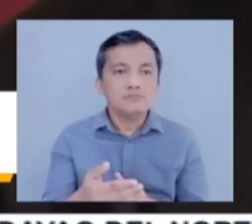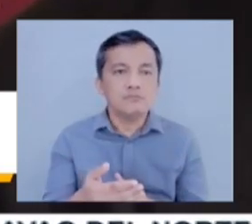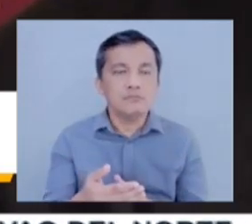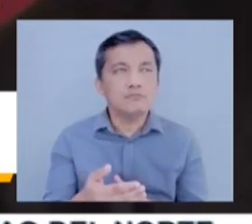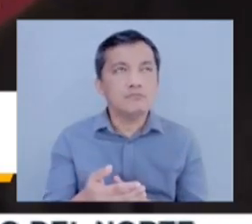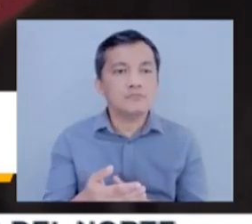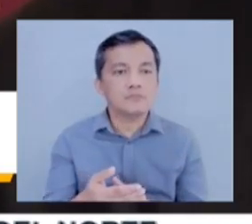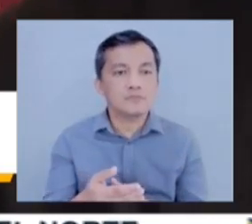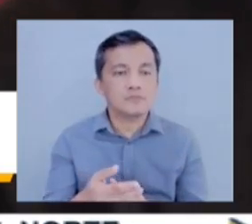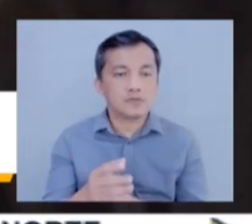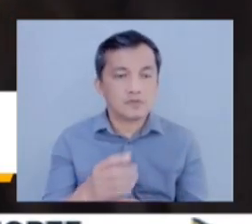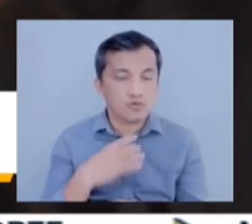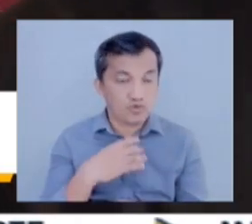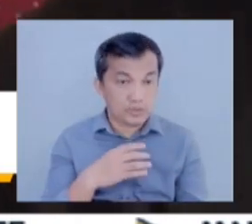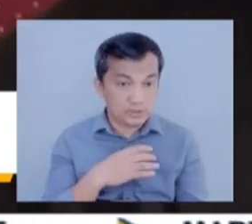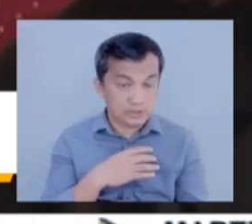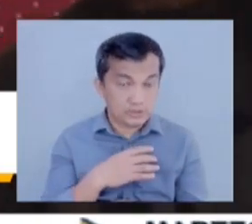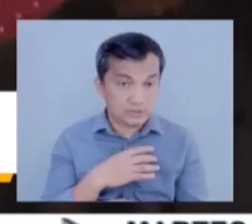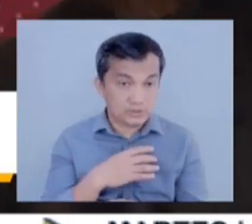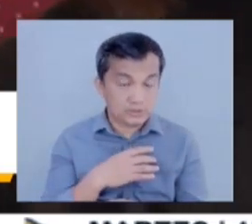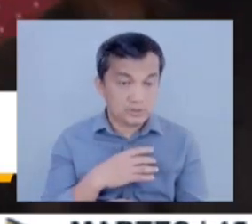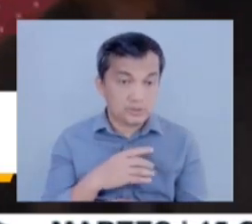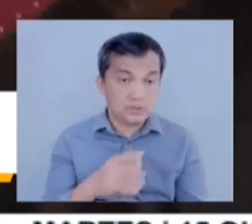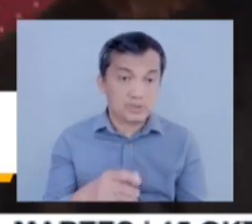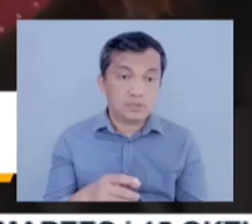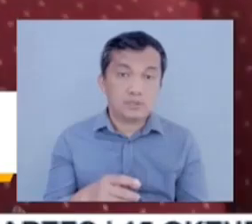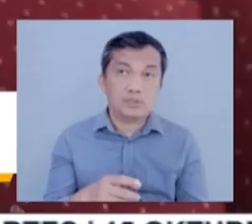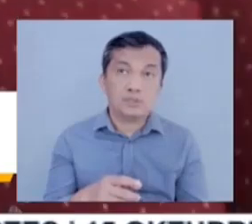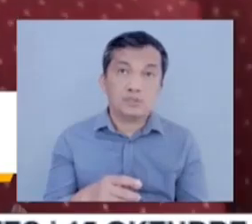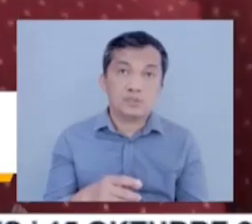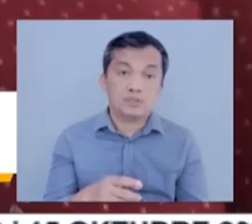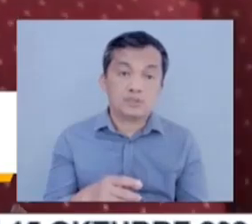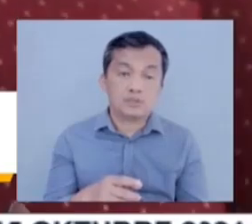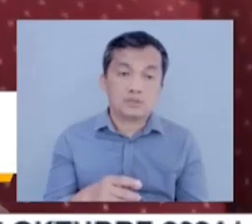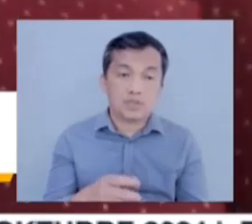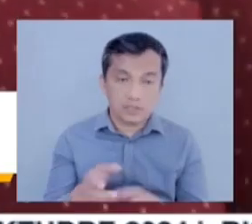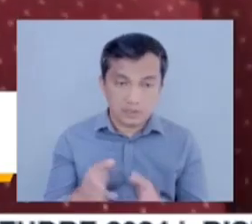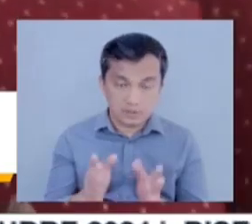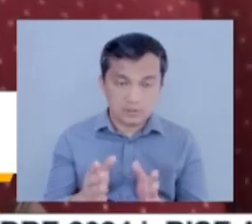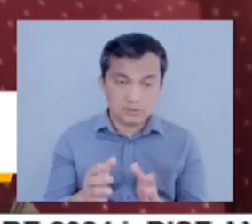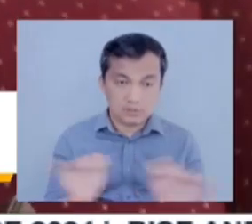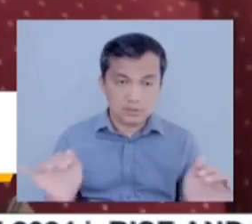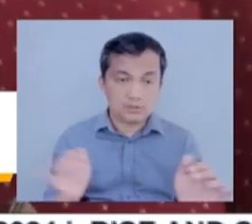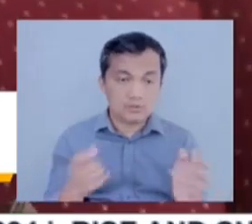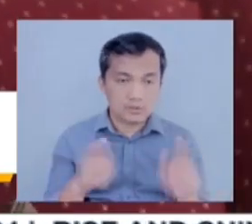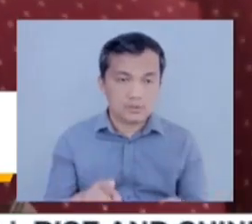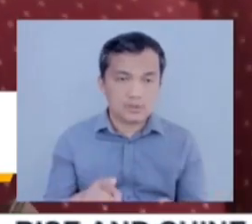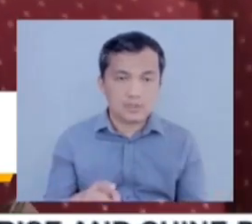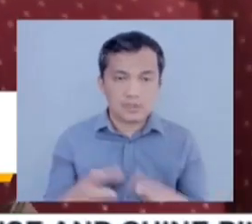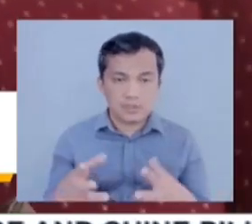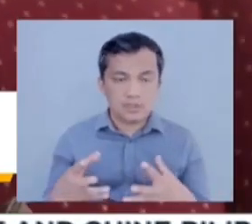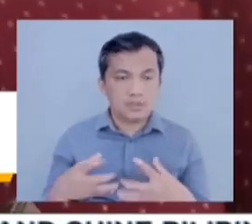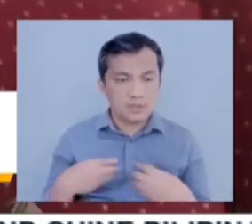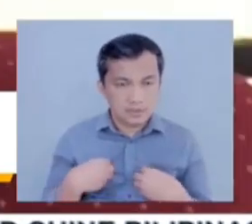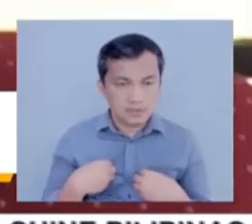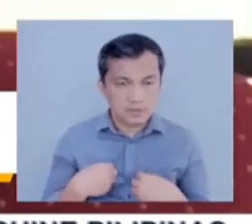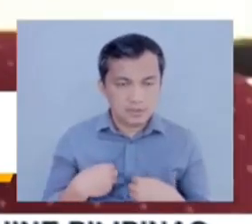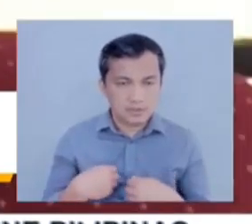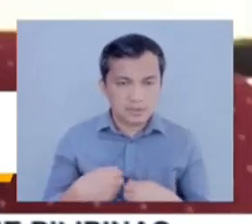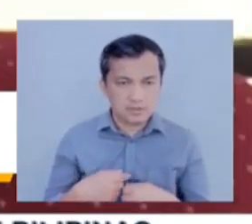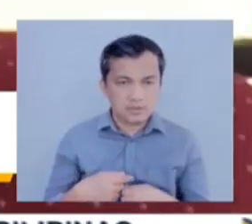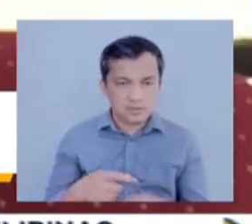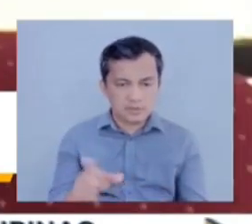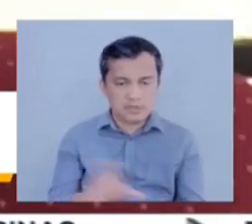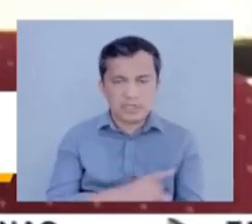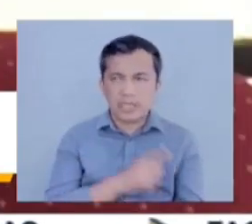congresses? Papayagan ko ba na ganun ang mangyayari? Aaminin ko po na it took me a long time